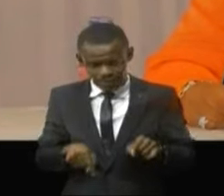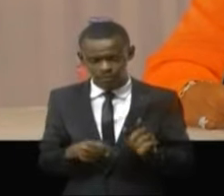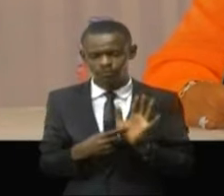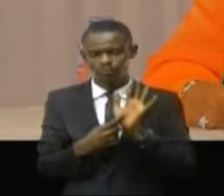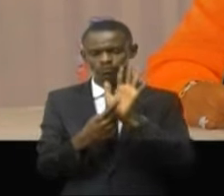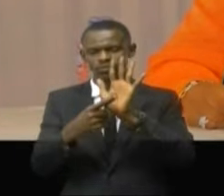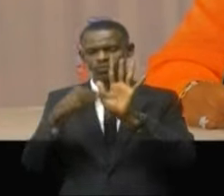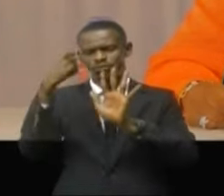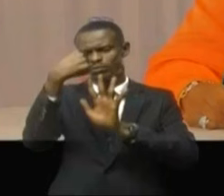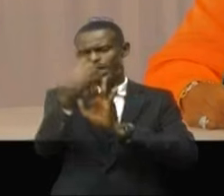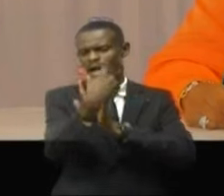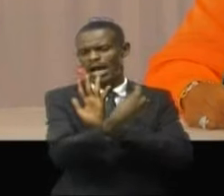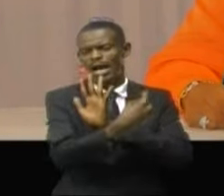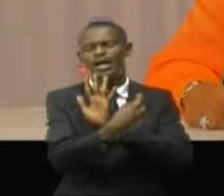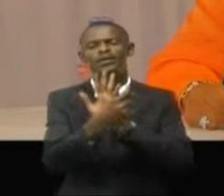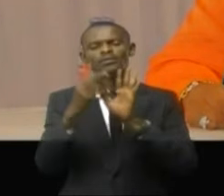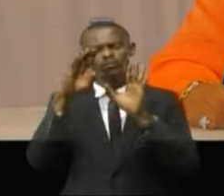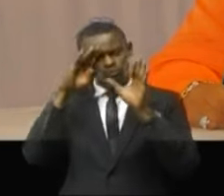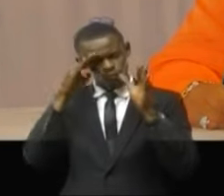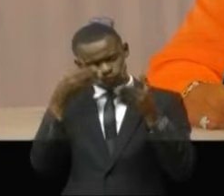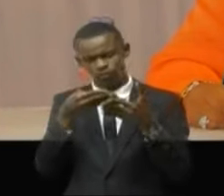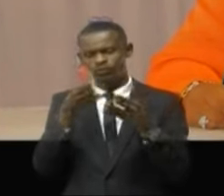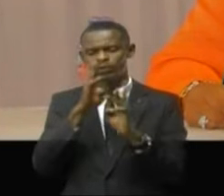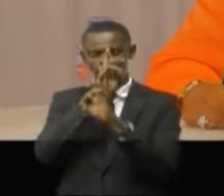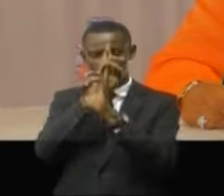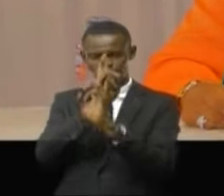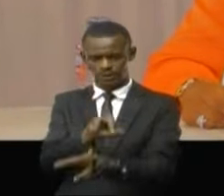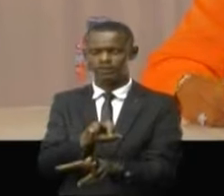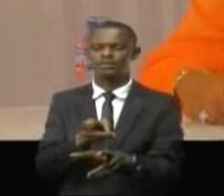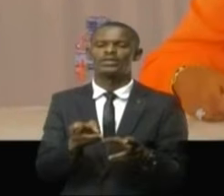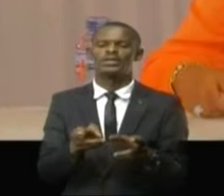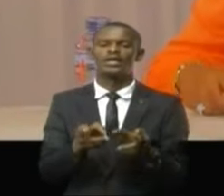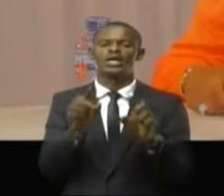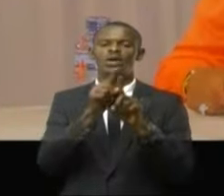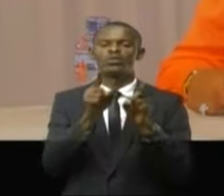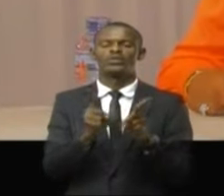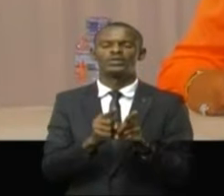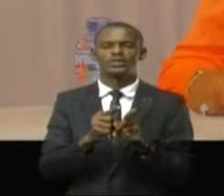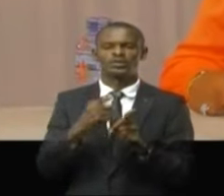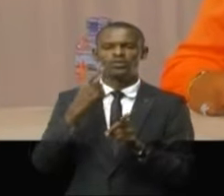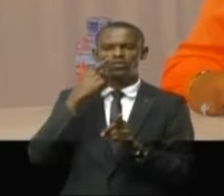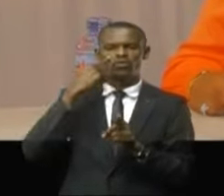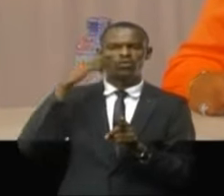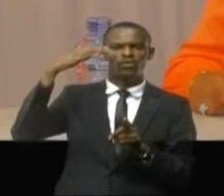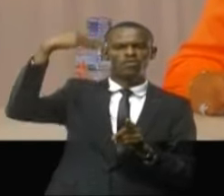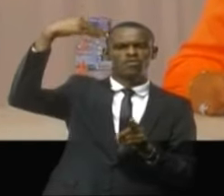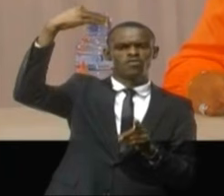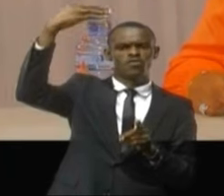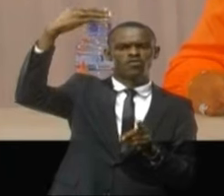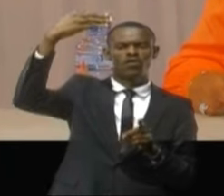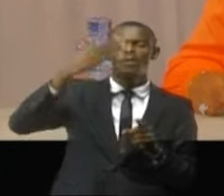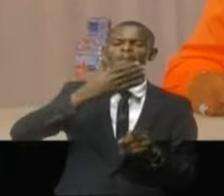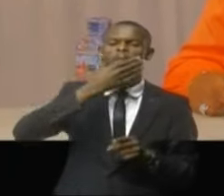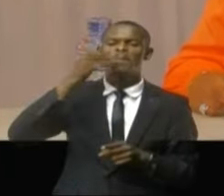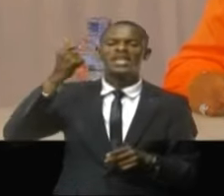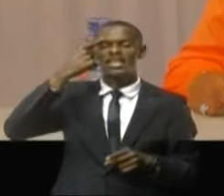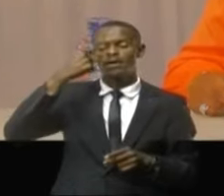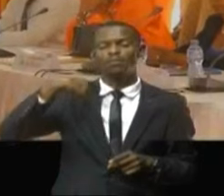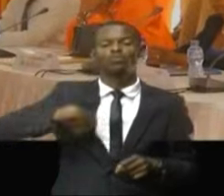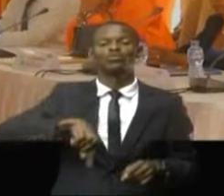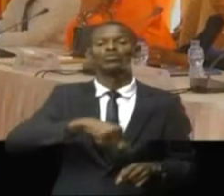et envisager un avenir meilleur pour nous et pour les générations futures. Tout en vous réitérant mes